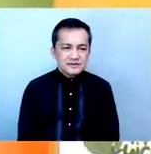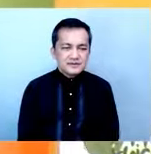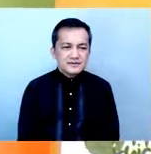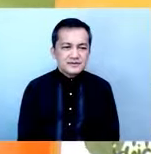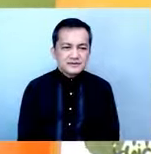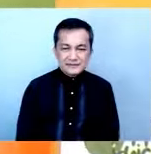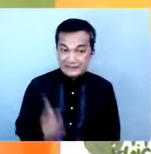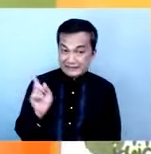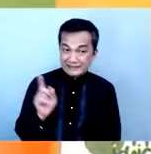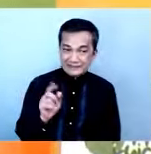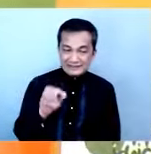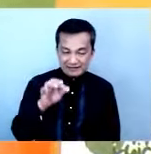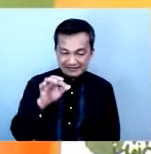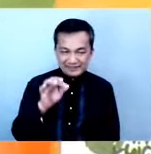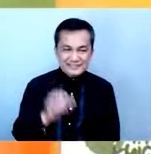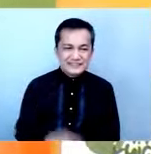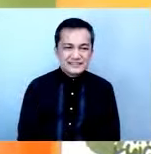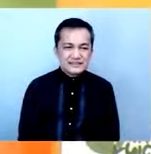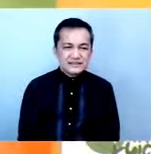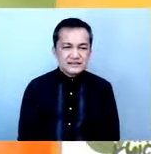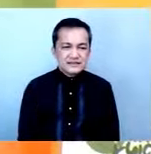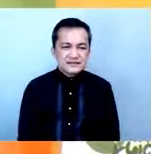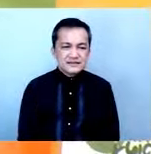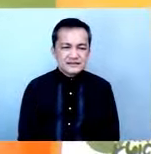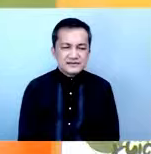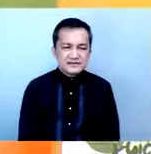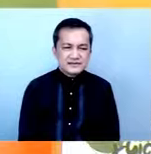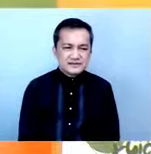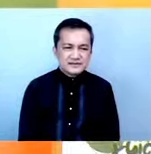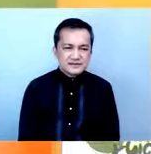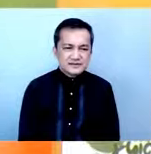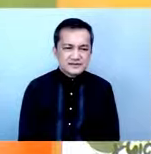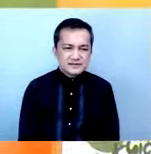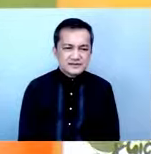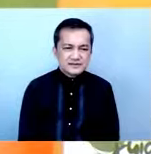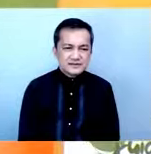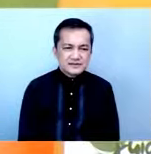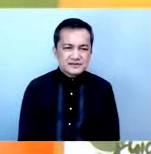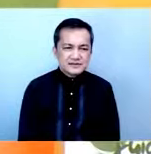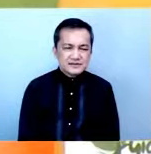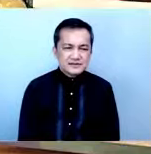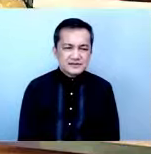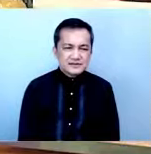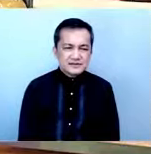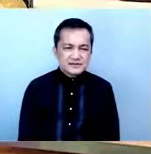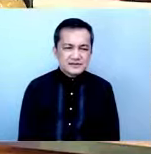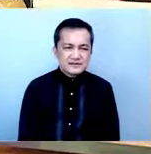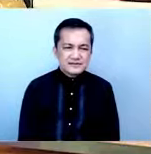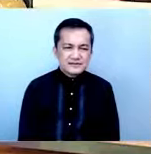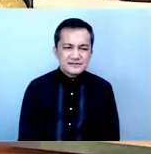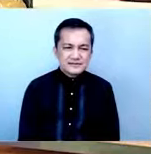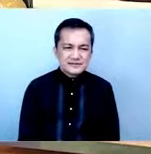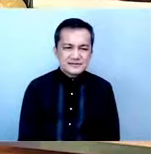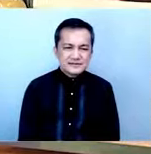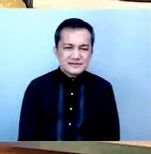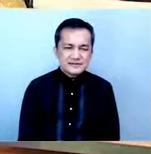mga bata. Sinamason. Pwede sila maglaro-laro sa... Oo, pwede sila maglaro-laro sa...